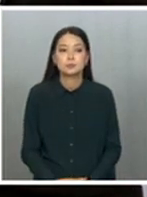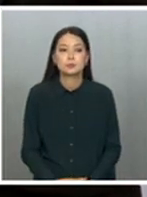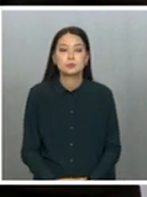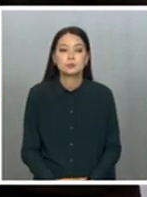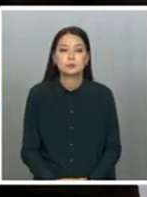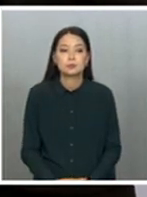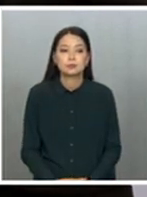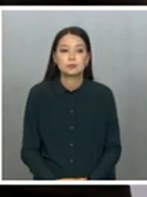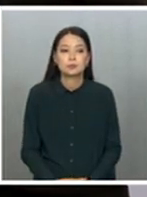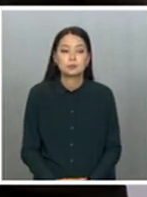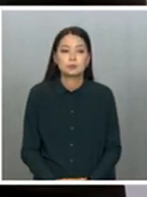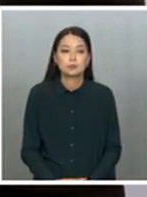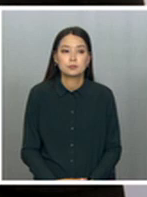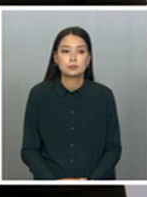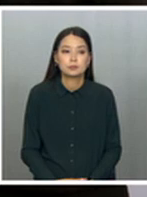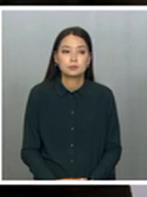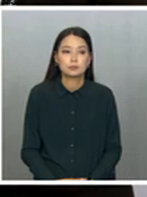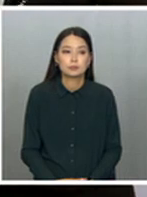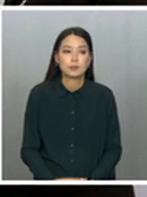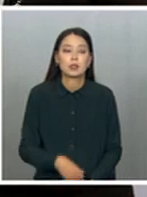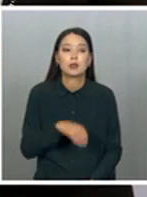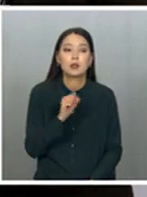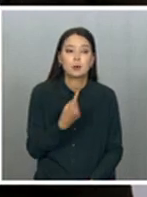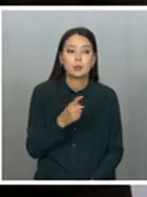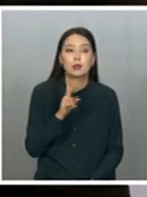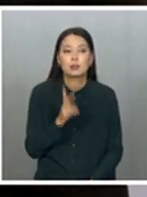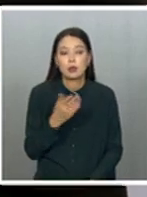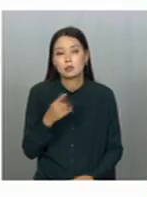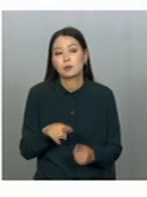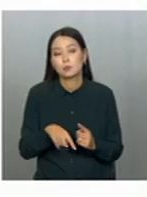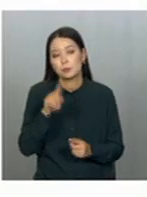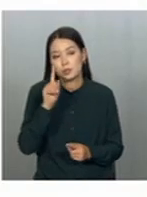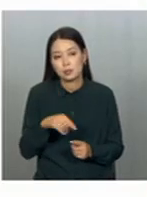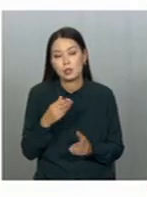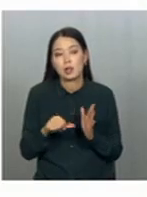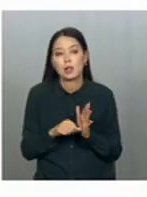қарастырайық. А1К1 биіктігін жүргізейік, ол 6-ға